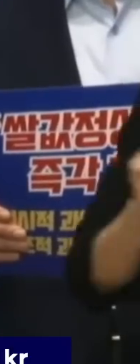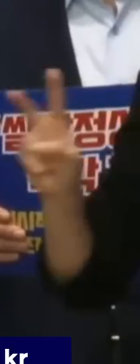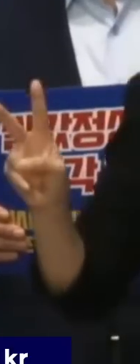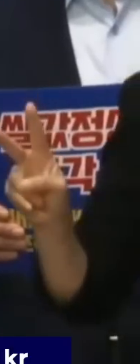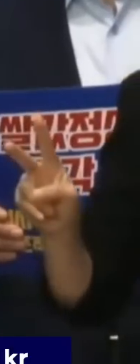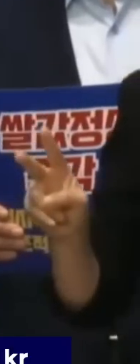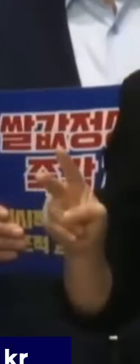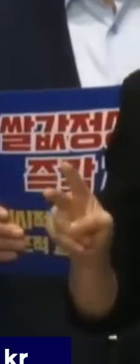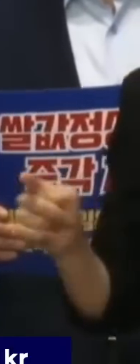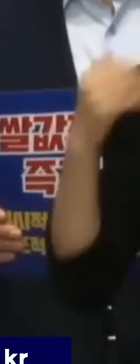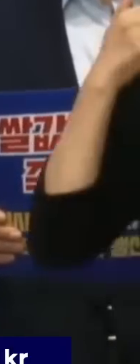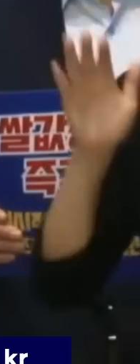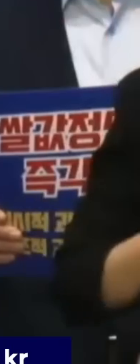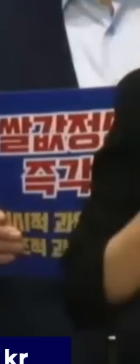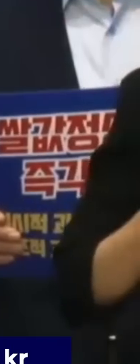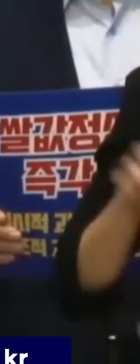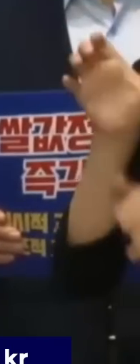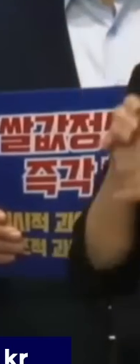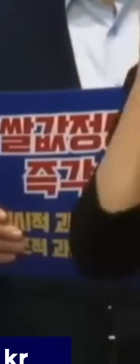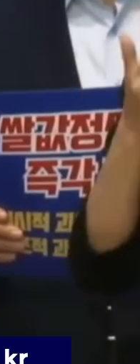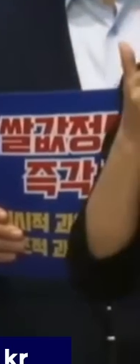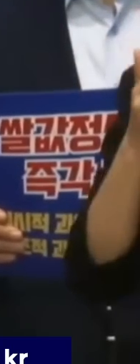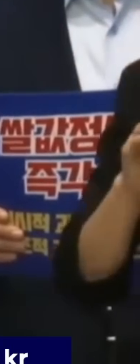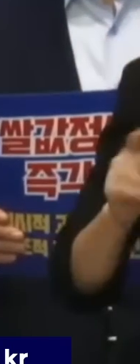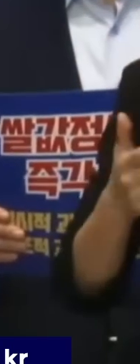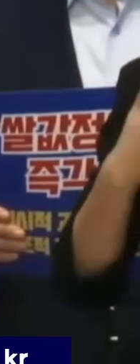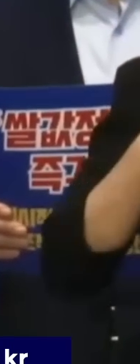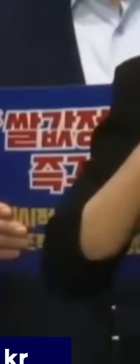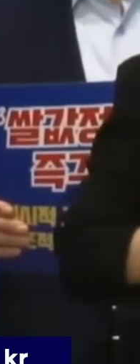저희도 부족한 점이 있었습니다.